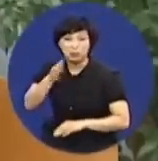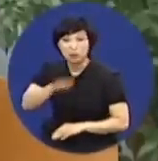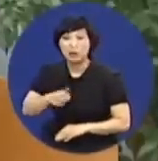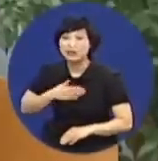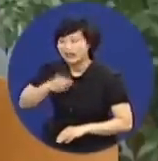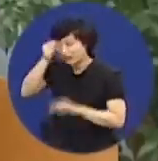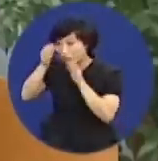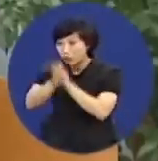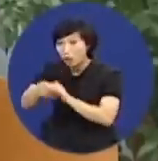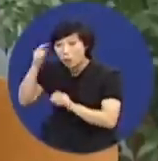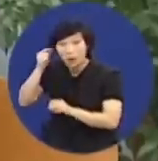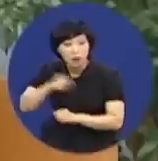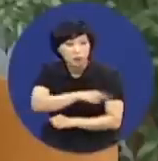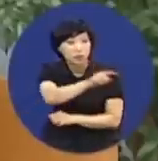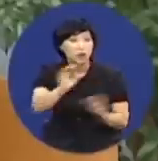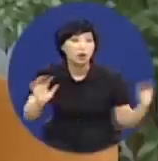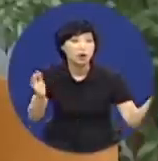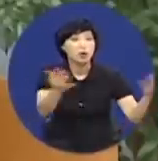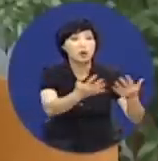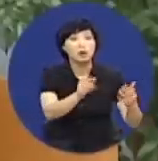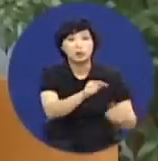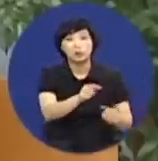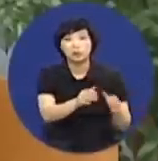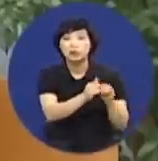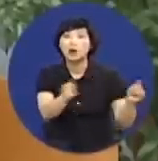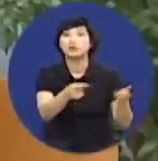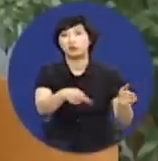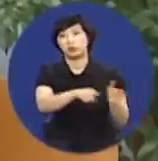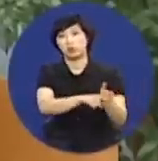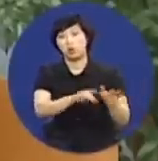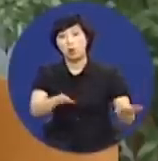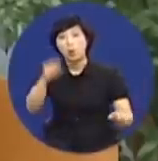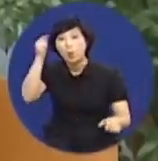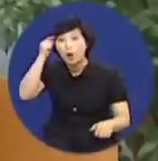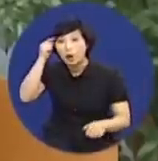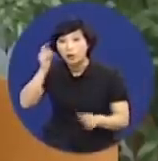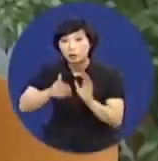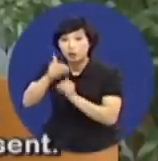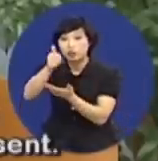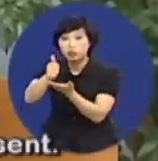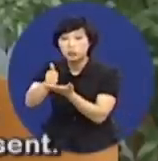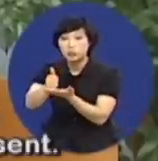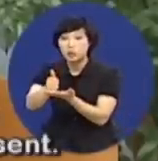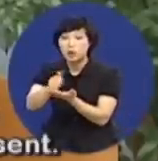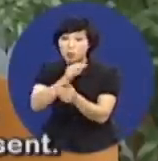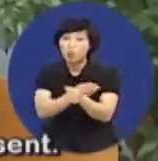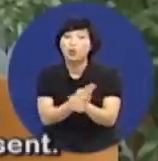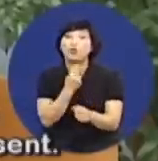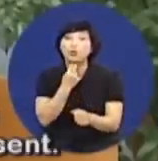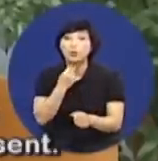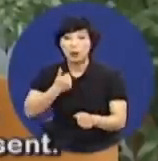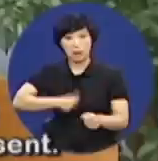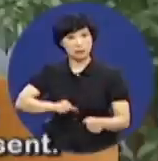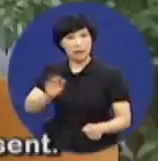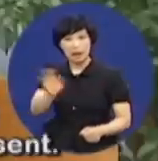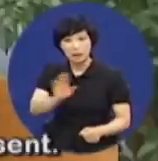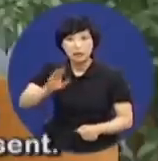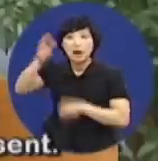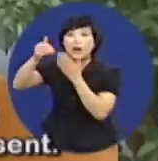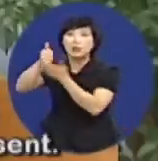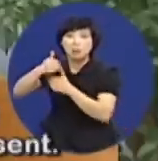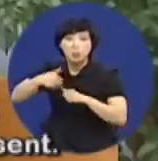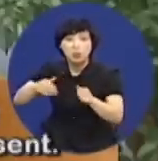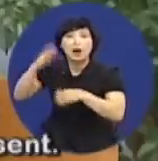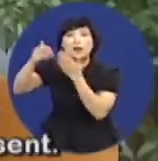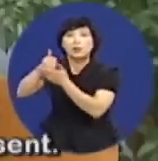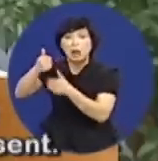しかし私がこういうのは周りの群れに向かって言ったのです。なぜならイエスは